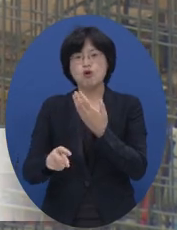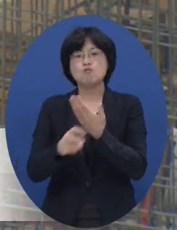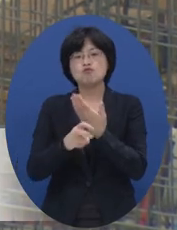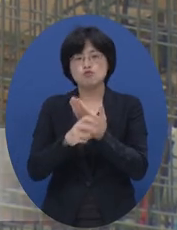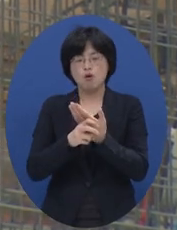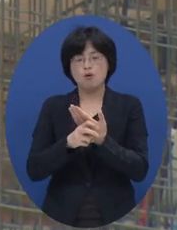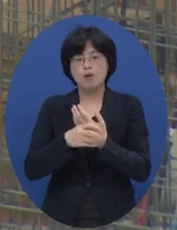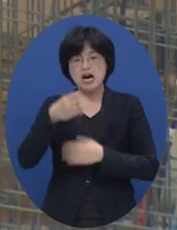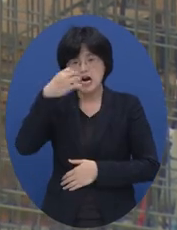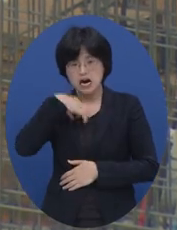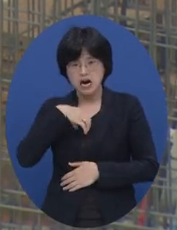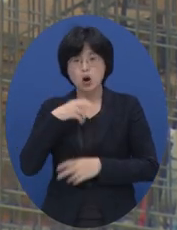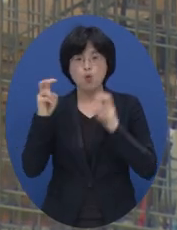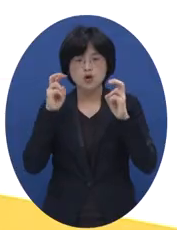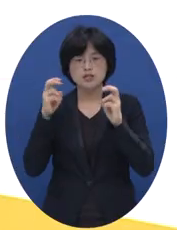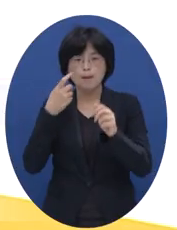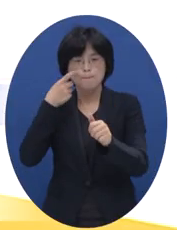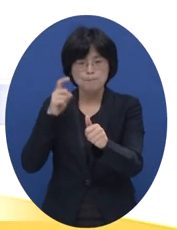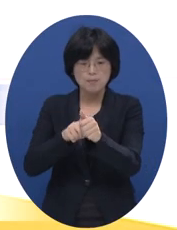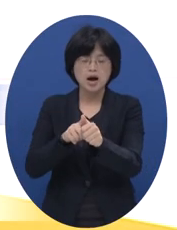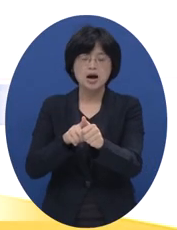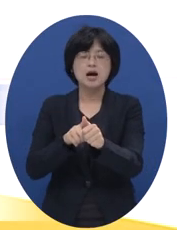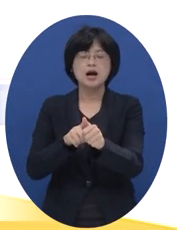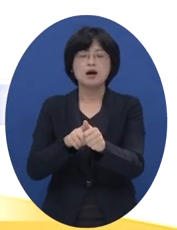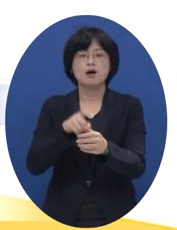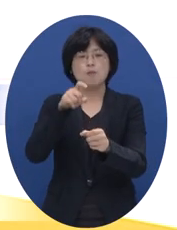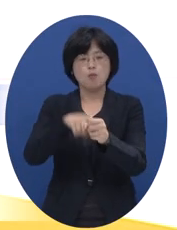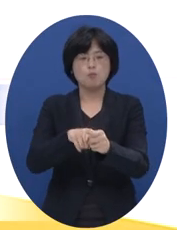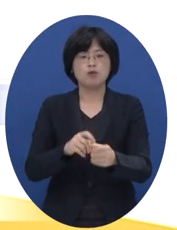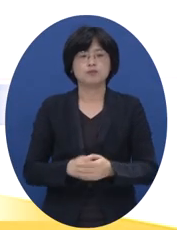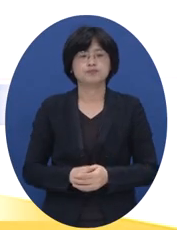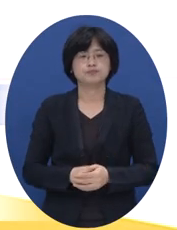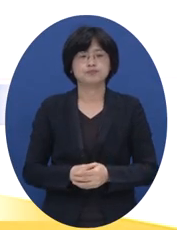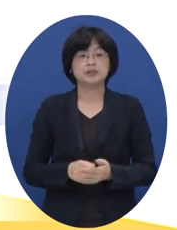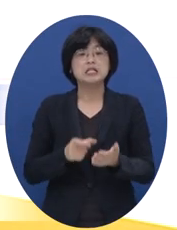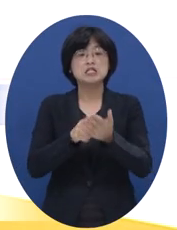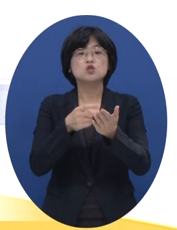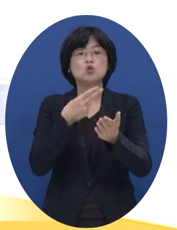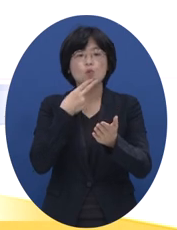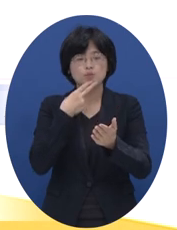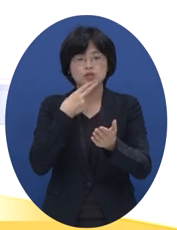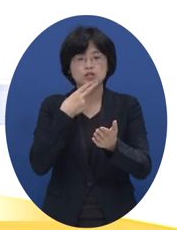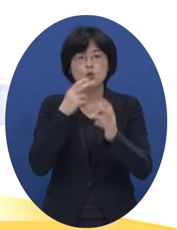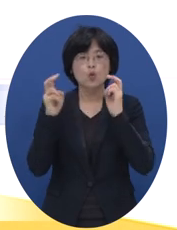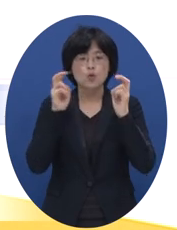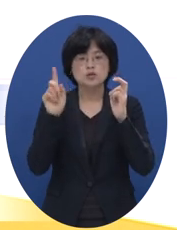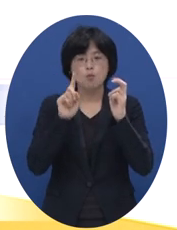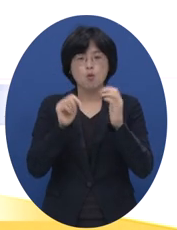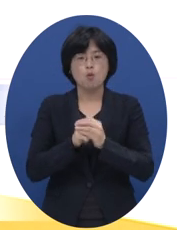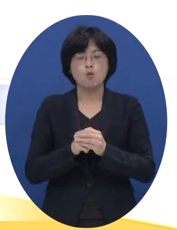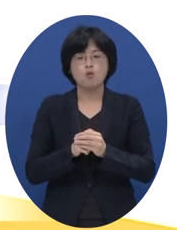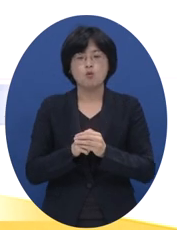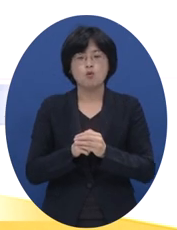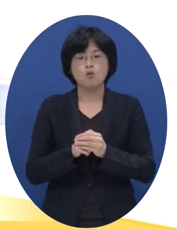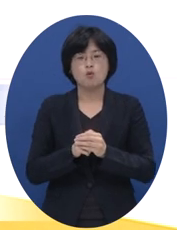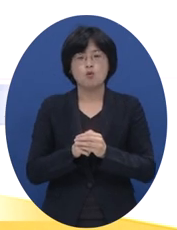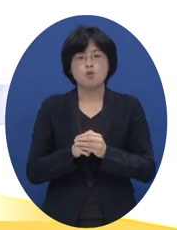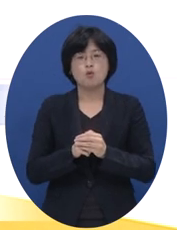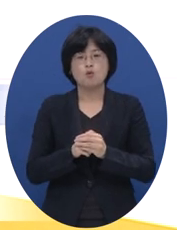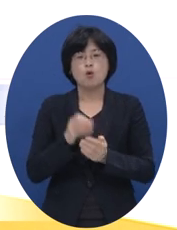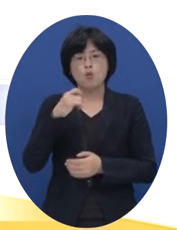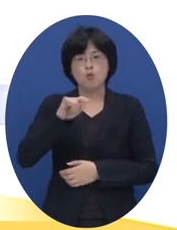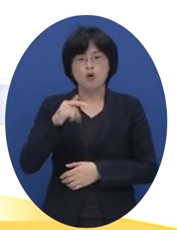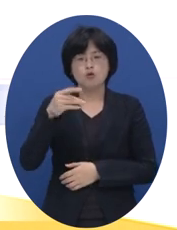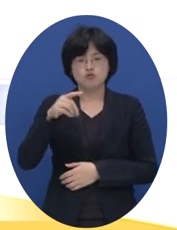취하는 건설 업체 입니다 이들 무등록 오늘 업체 의 주된 시 공부 능 원 놈이나 딜러 등